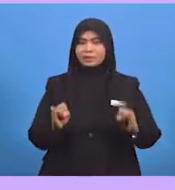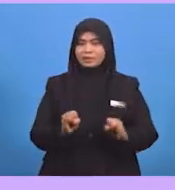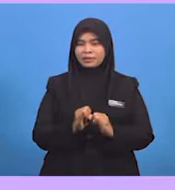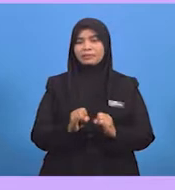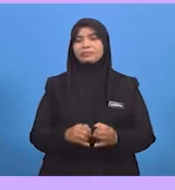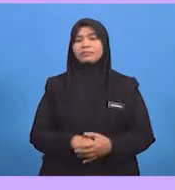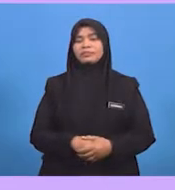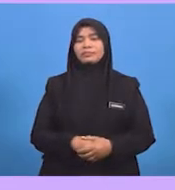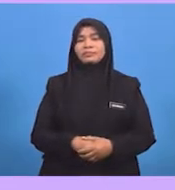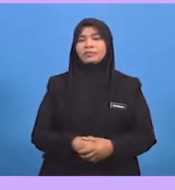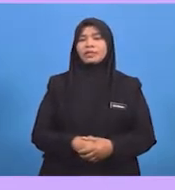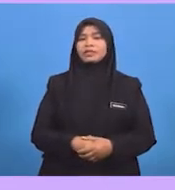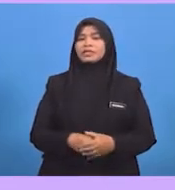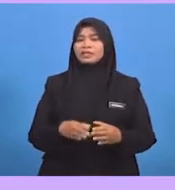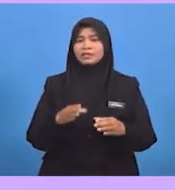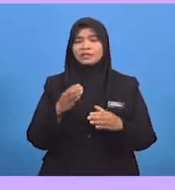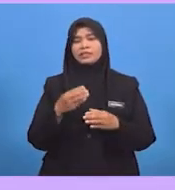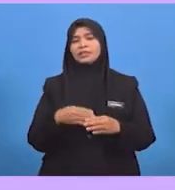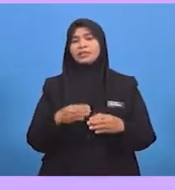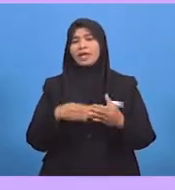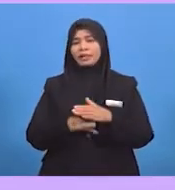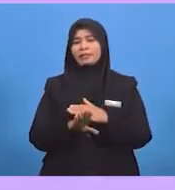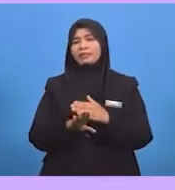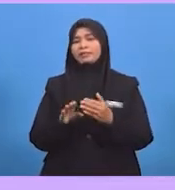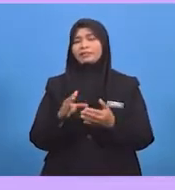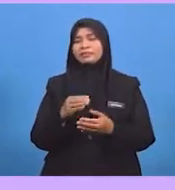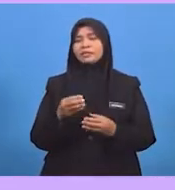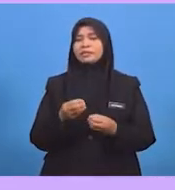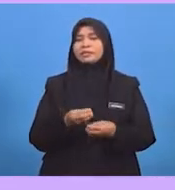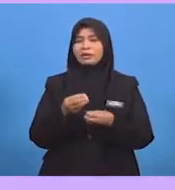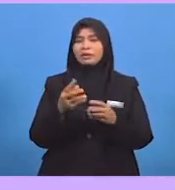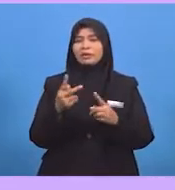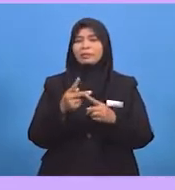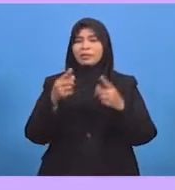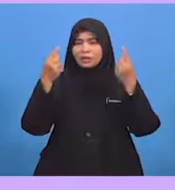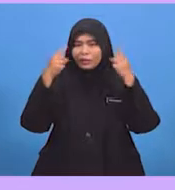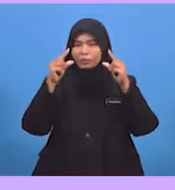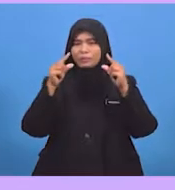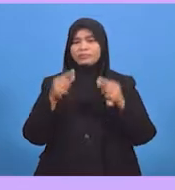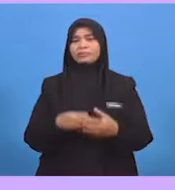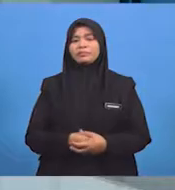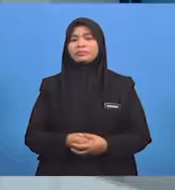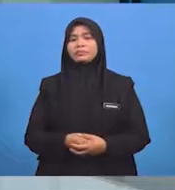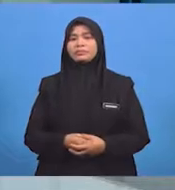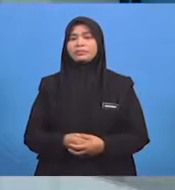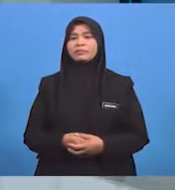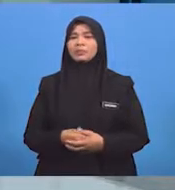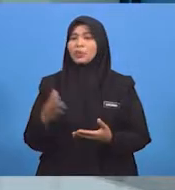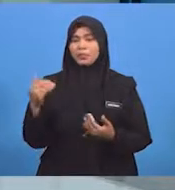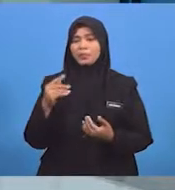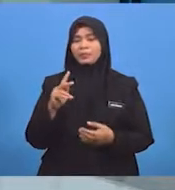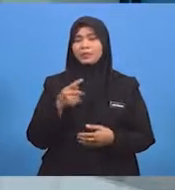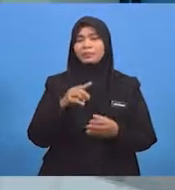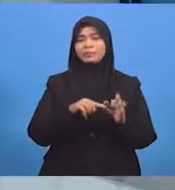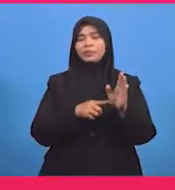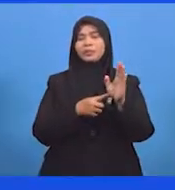masing-masing. Sila cetak dan serah kepada guru mata pelajaran sebagai tugasan tambahan. Jom,